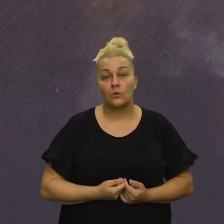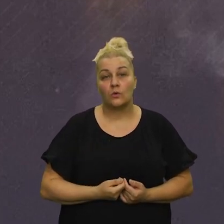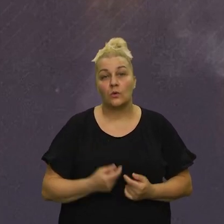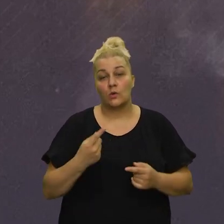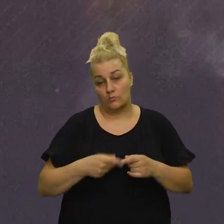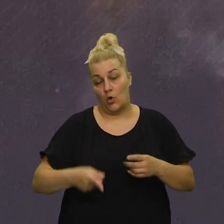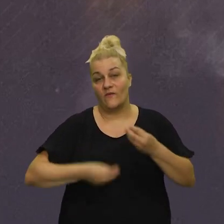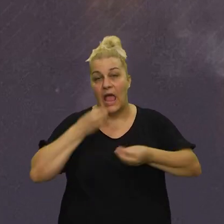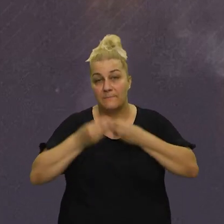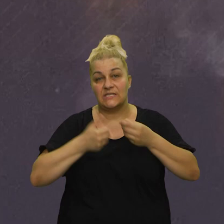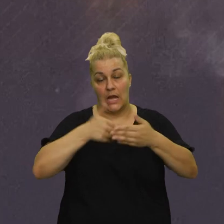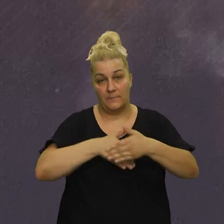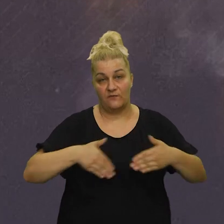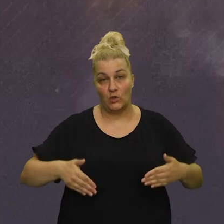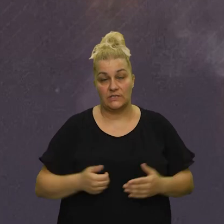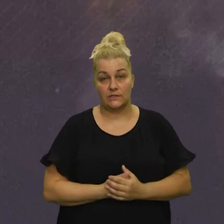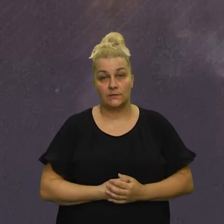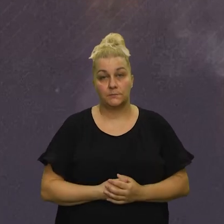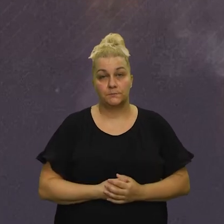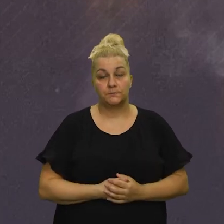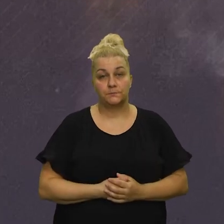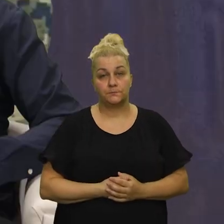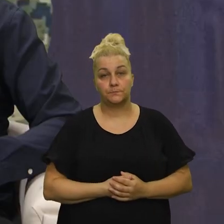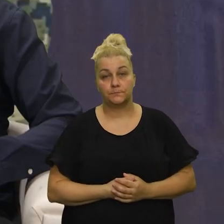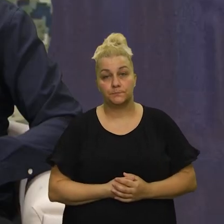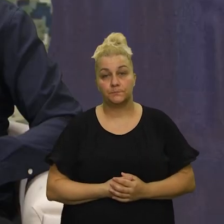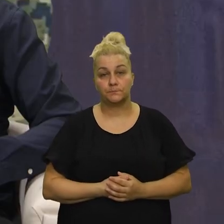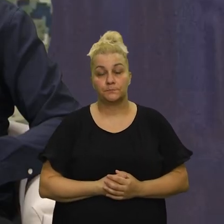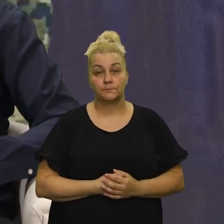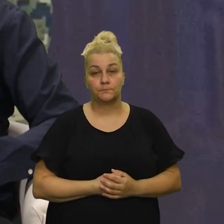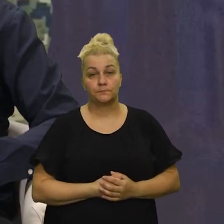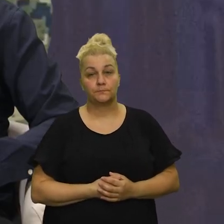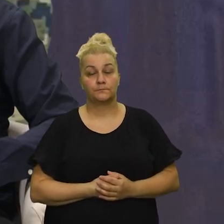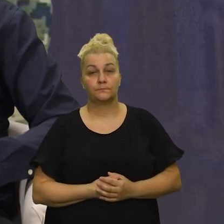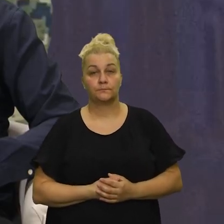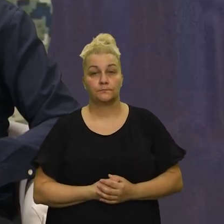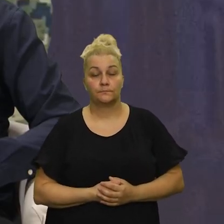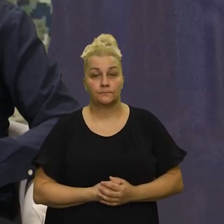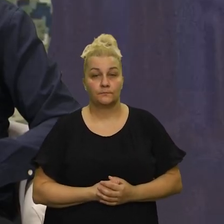za emisiju na prvoj crti. Da, rekoh,